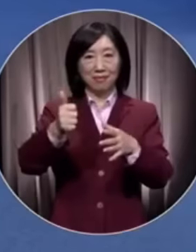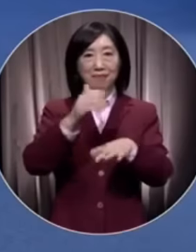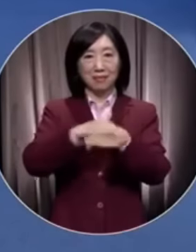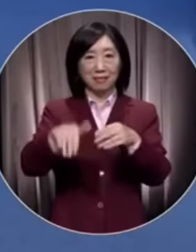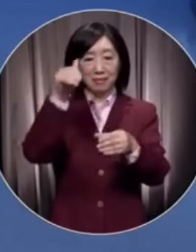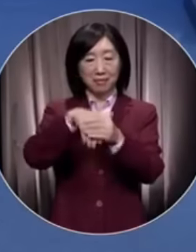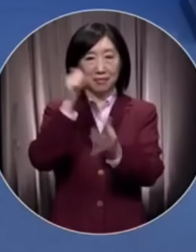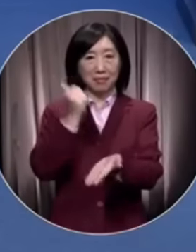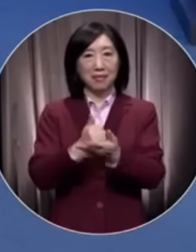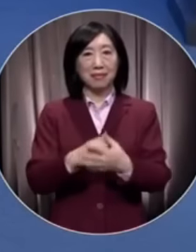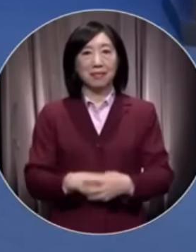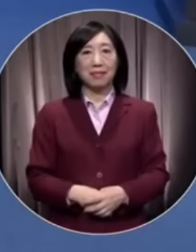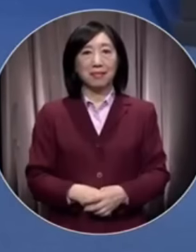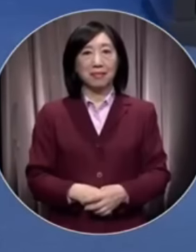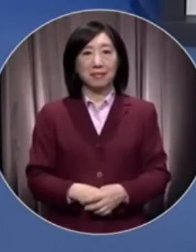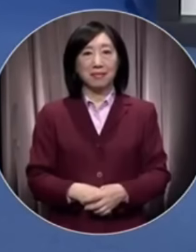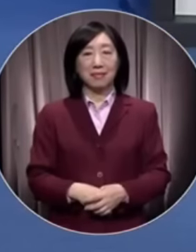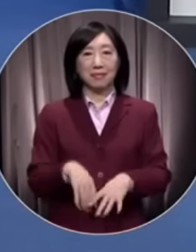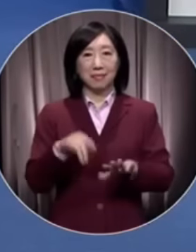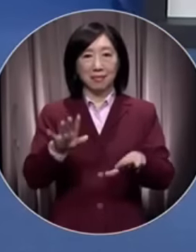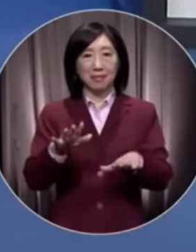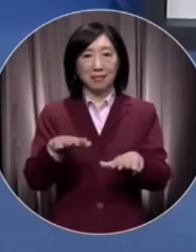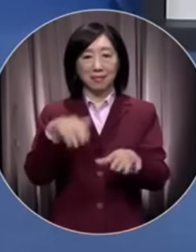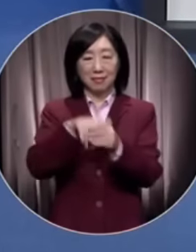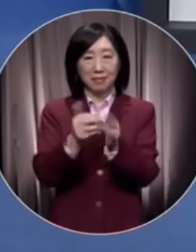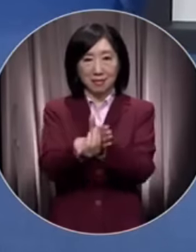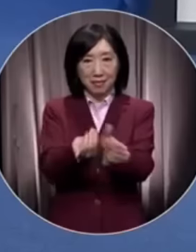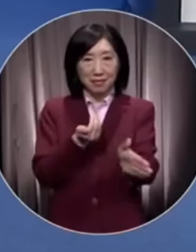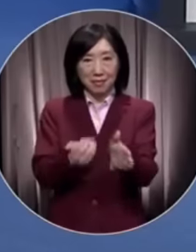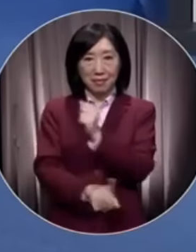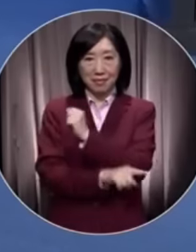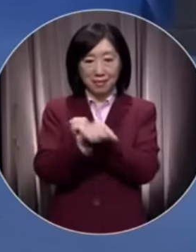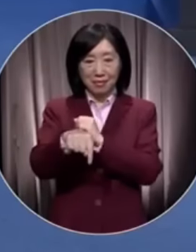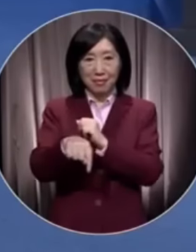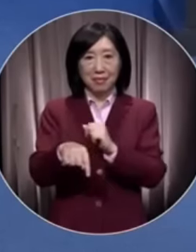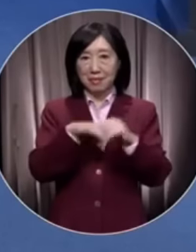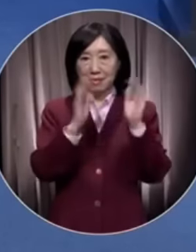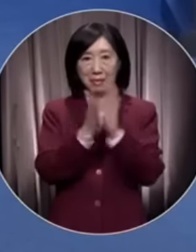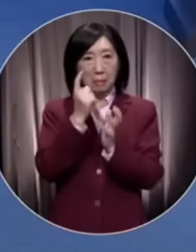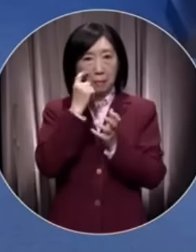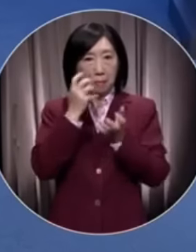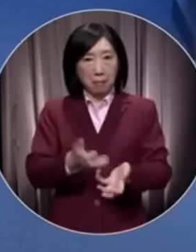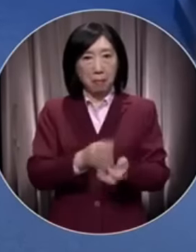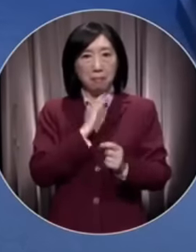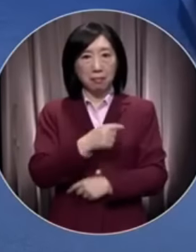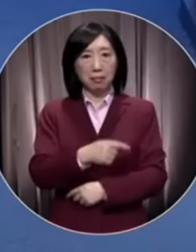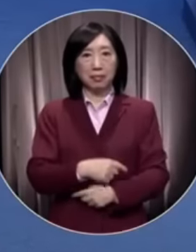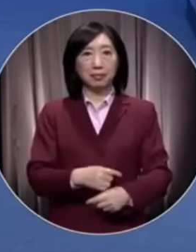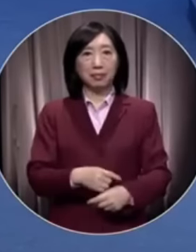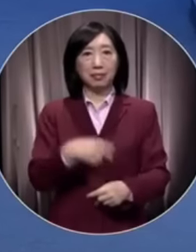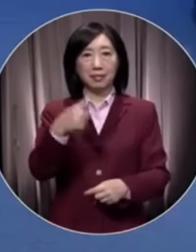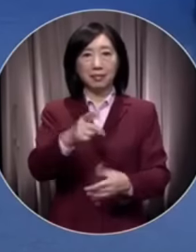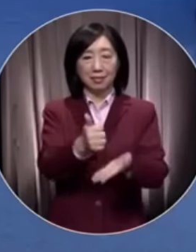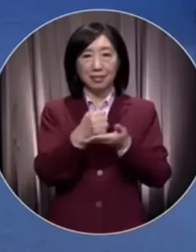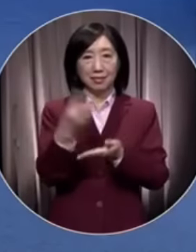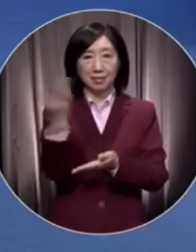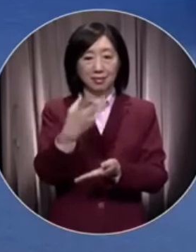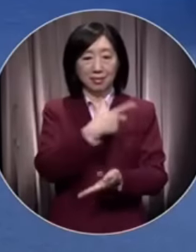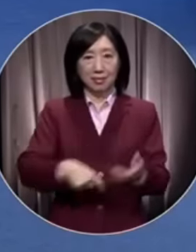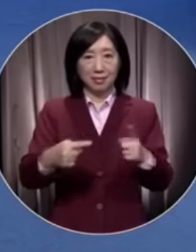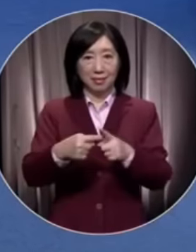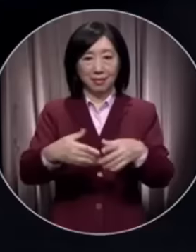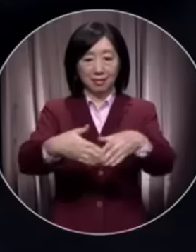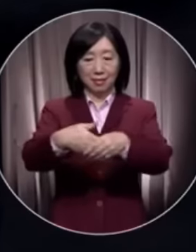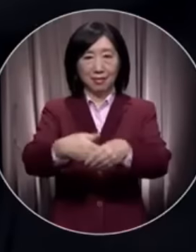的产生，选前最后这一辩非常值得瞩目。好，我们再请三位候选人两